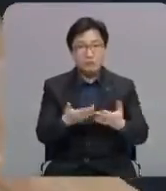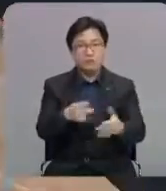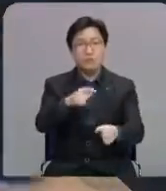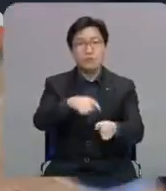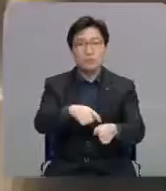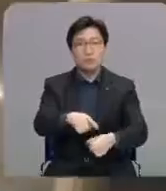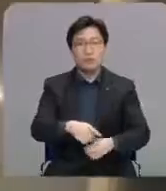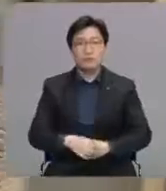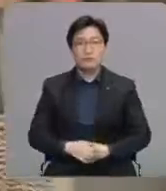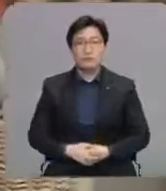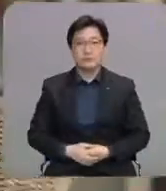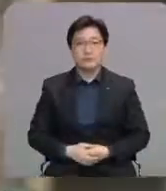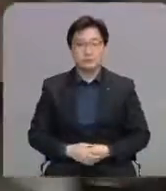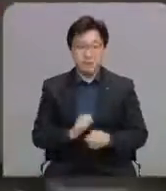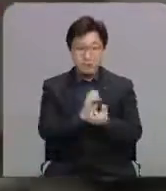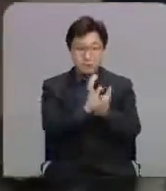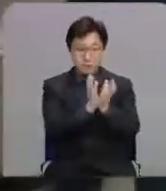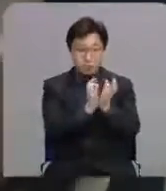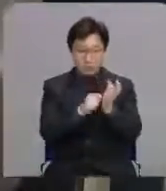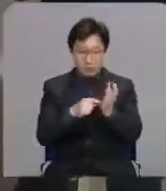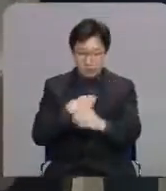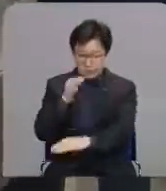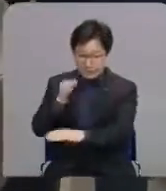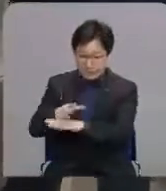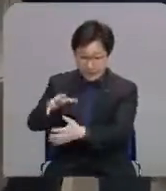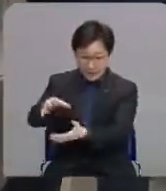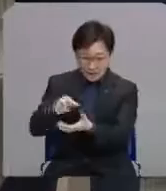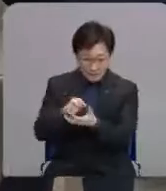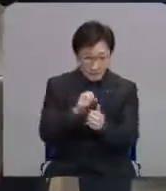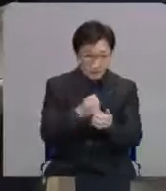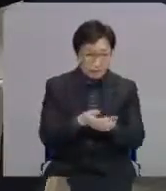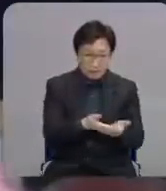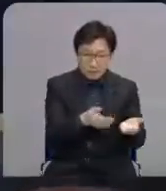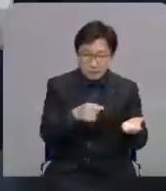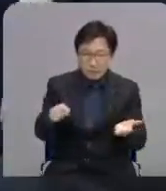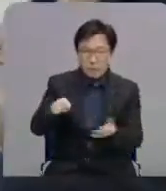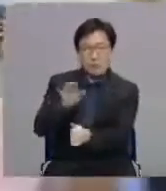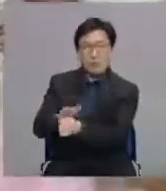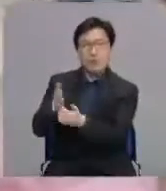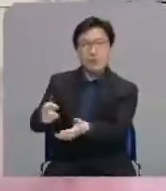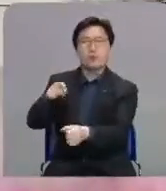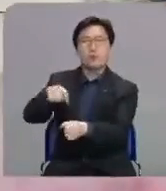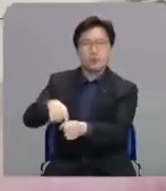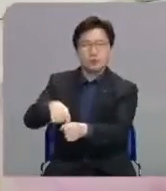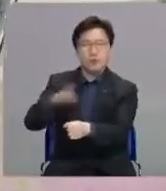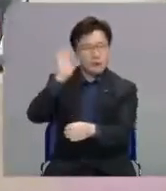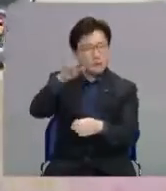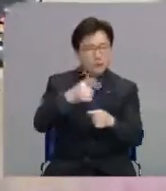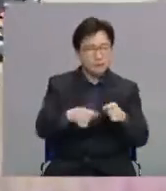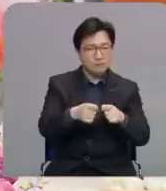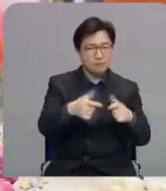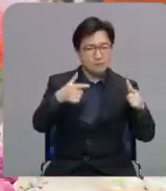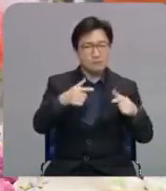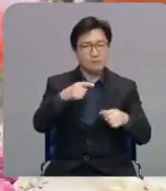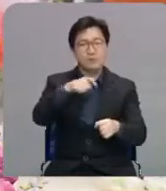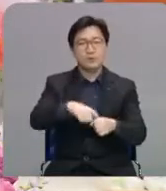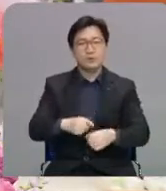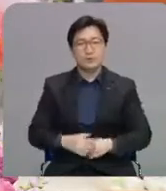임했습니다 하이에 농가들의 고통을 조금이나마 덜어 주자는 취지 인데 앞으로 더 확대할 계획입니다